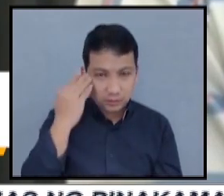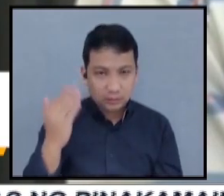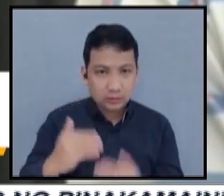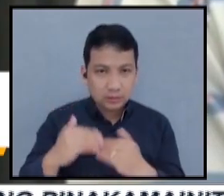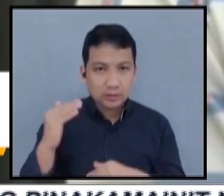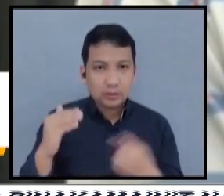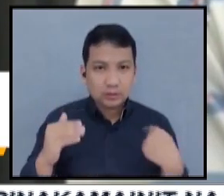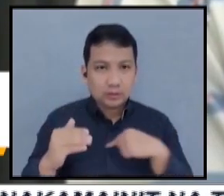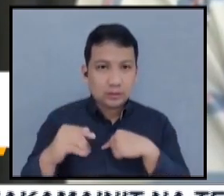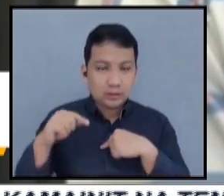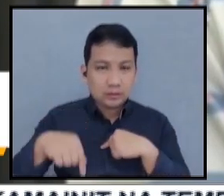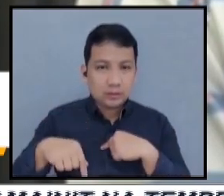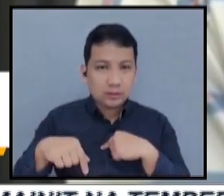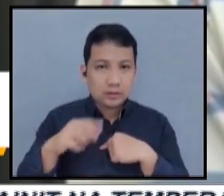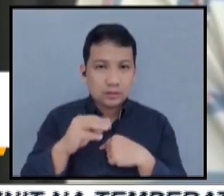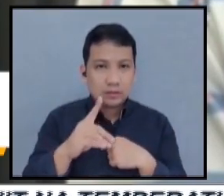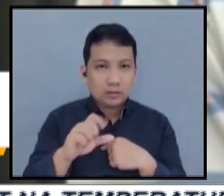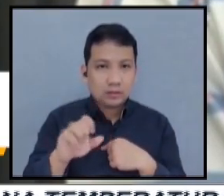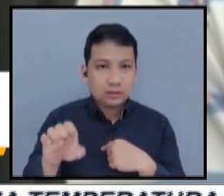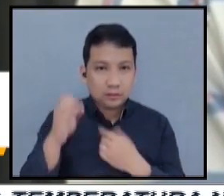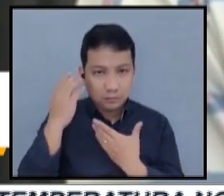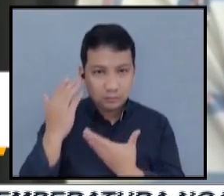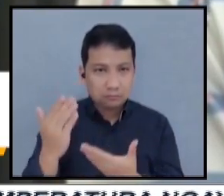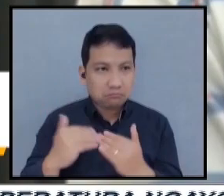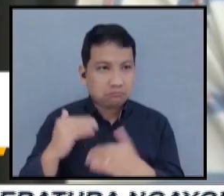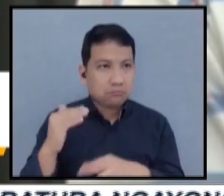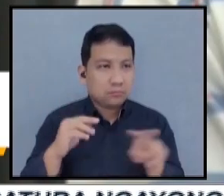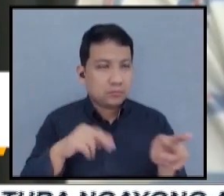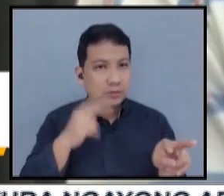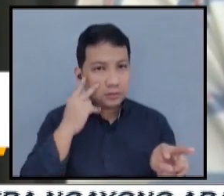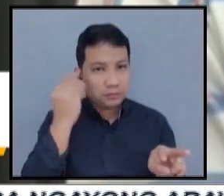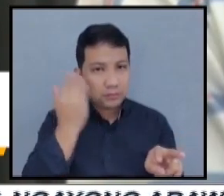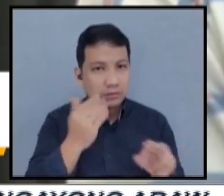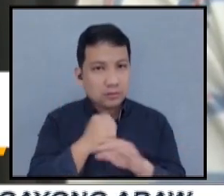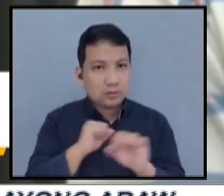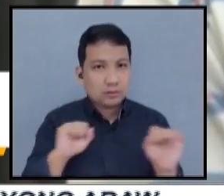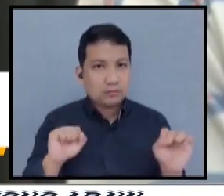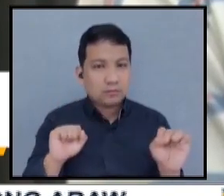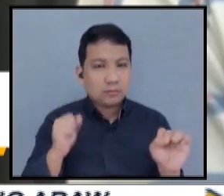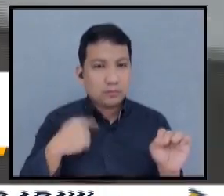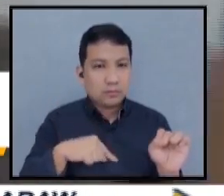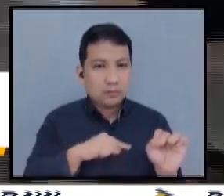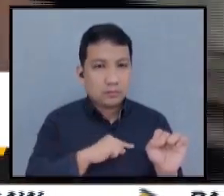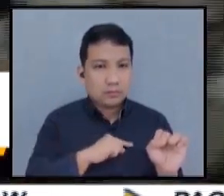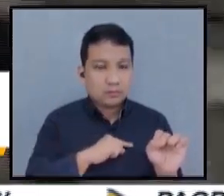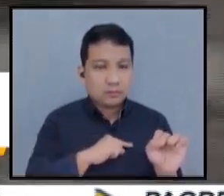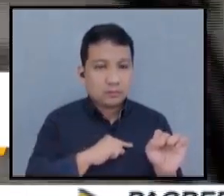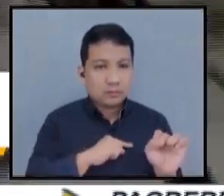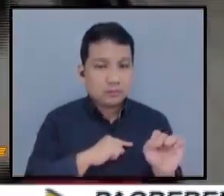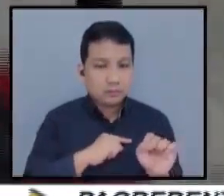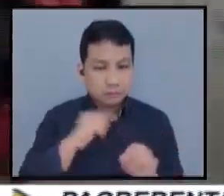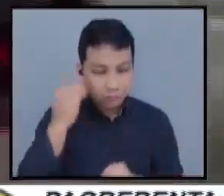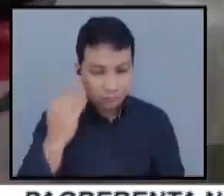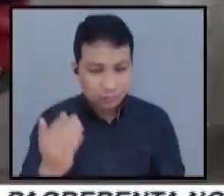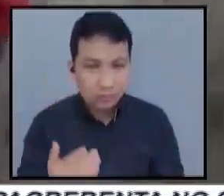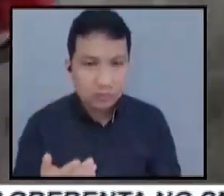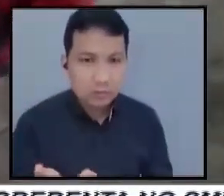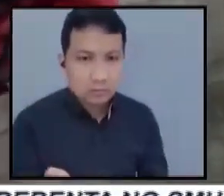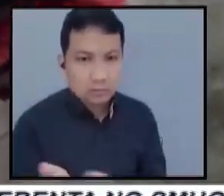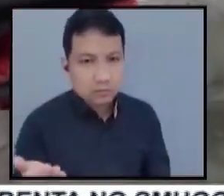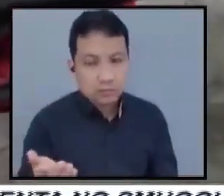of transportation. It's just that may safety and traffic issues po kasi ito. Matatanda ang